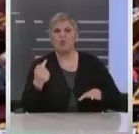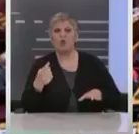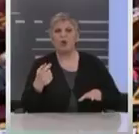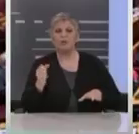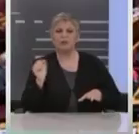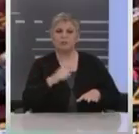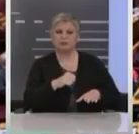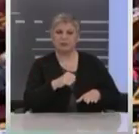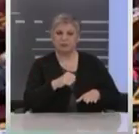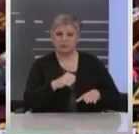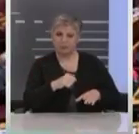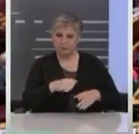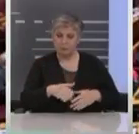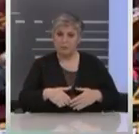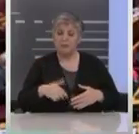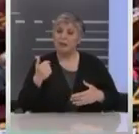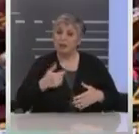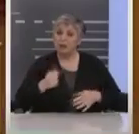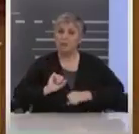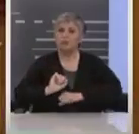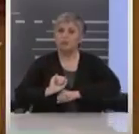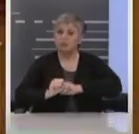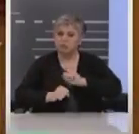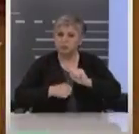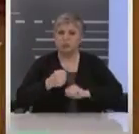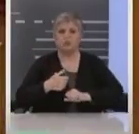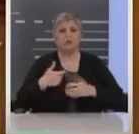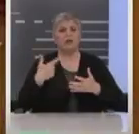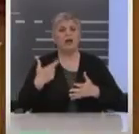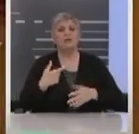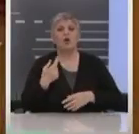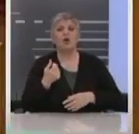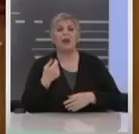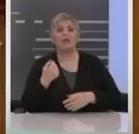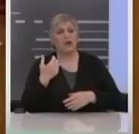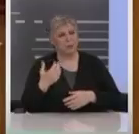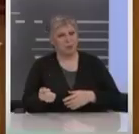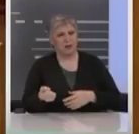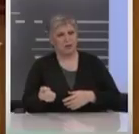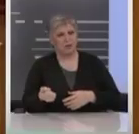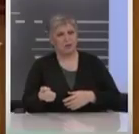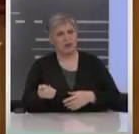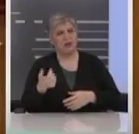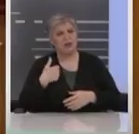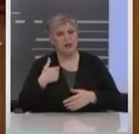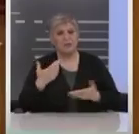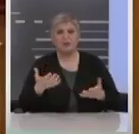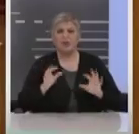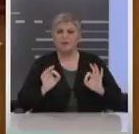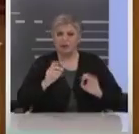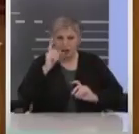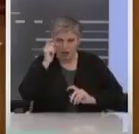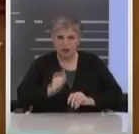Παρόλη λοιπόν αυτή την προσπάθεια και την ενεργοποίηση των διαθέσιμων πόρων, δεν υπάρχει αμφιβολία ότι οι ανάγκες είναι